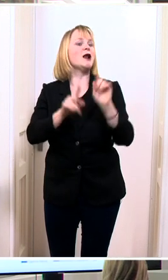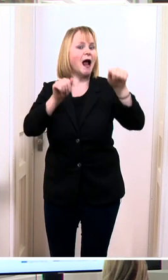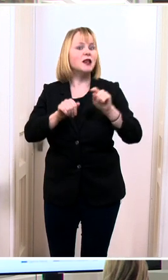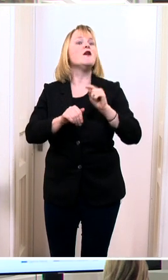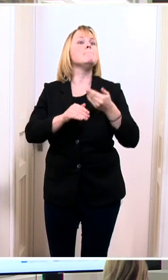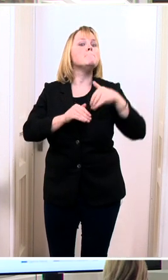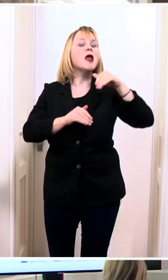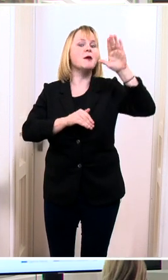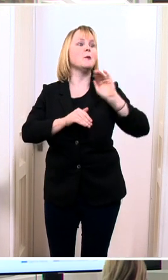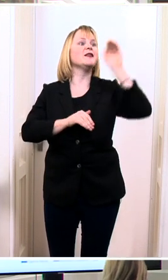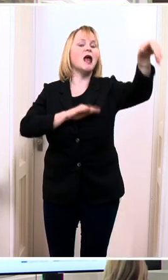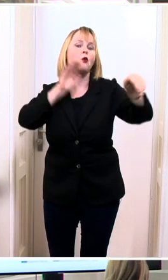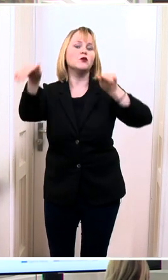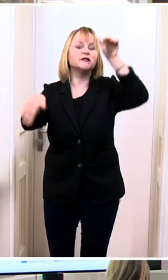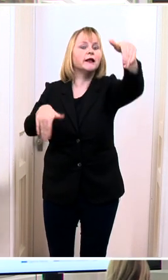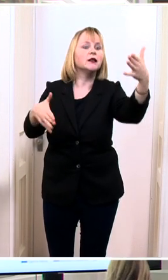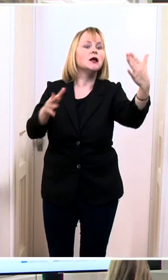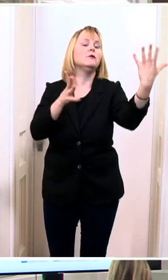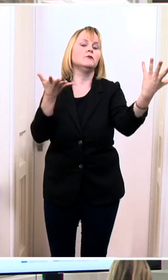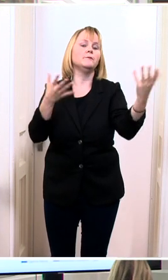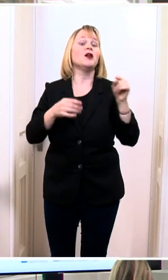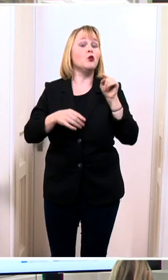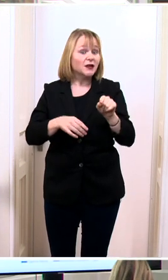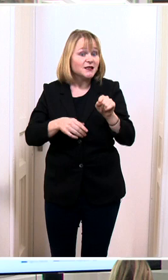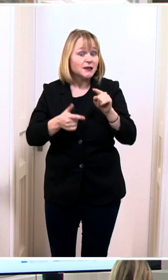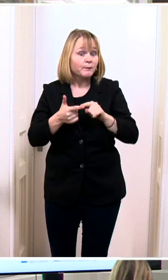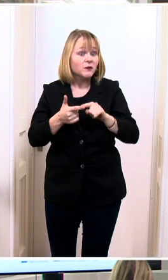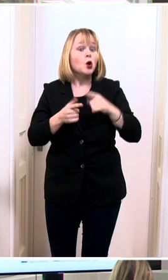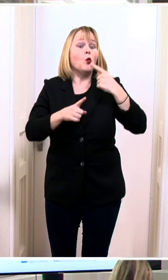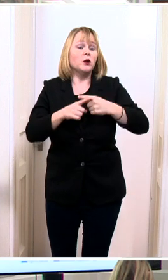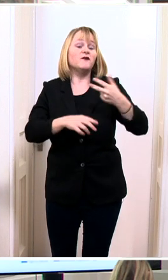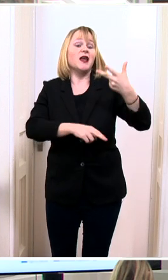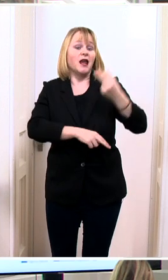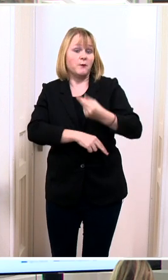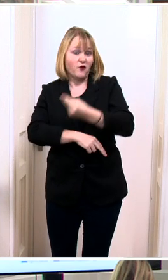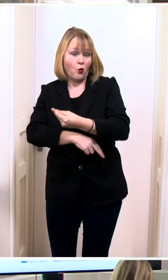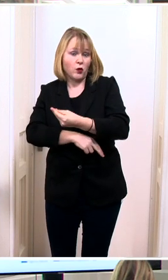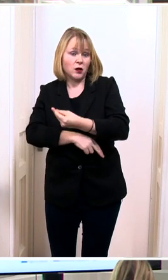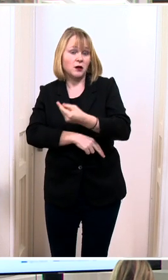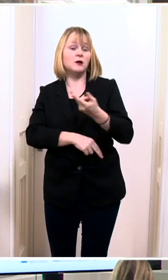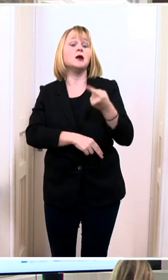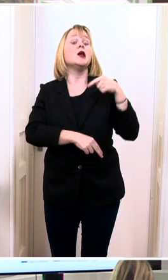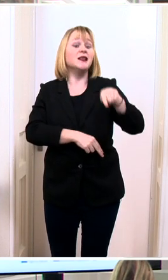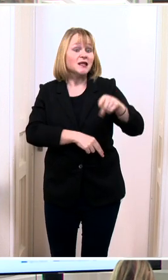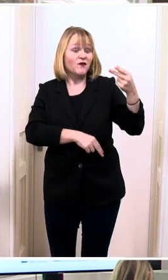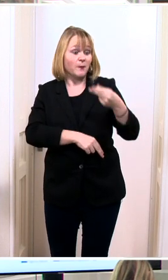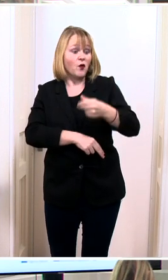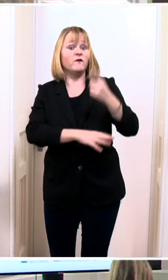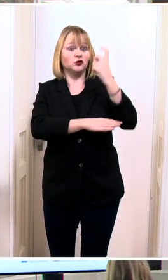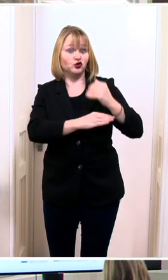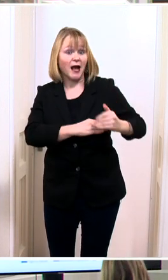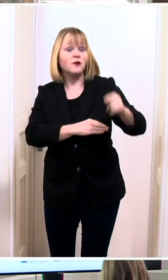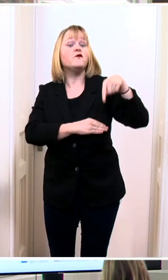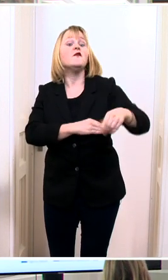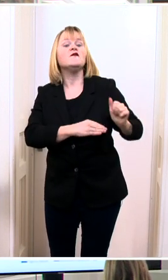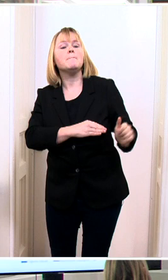können. Dies und die Impfungen, mit denen wir die Gefahr für die am meisten gefährdeten Personen bannen